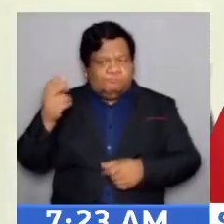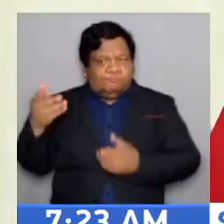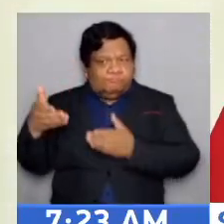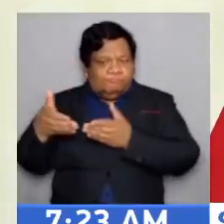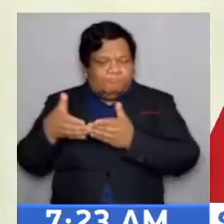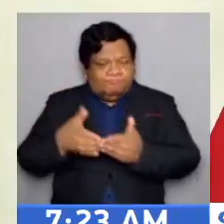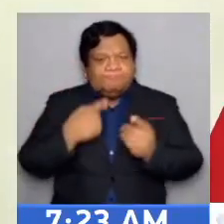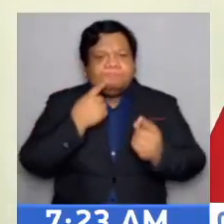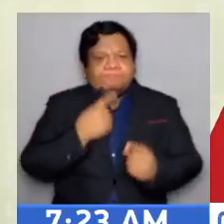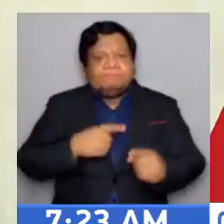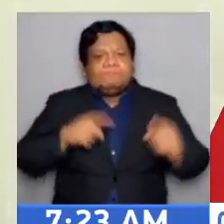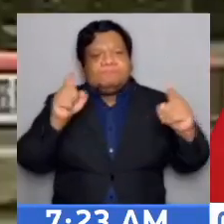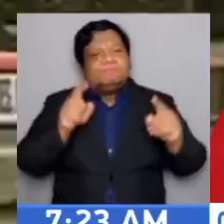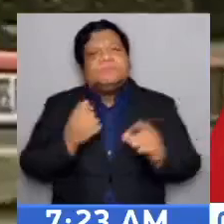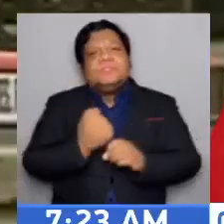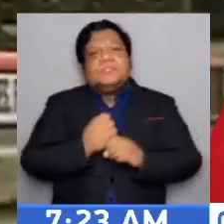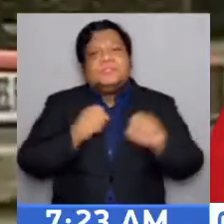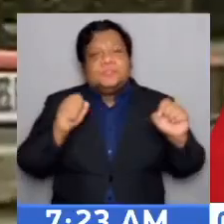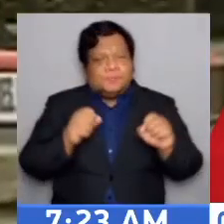sa mga Hapon noong World War II.